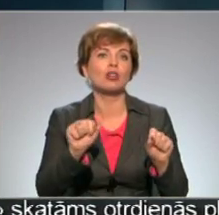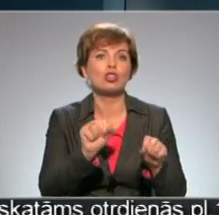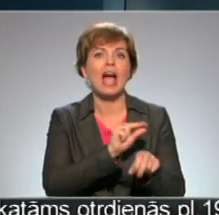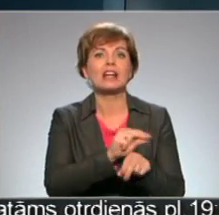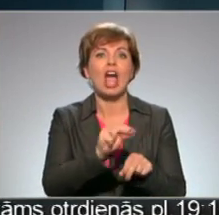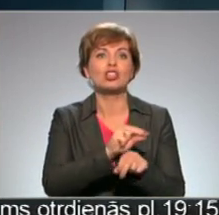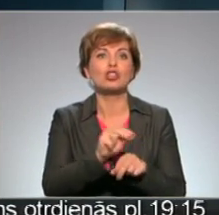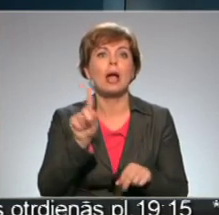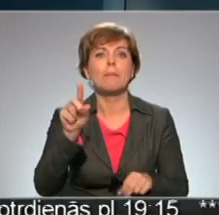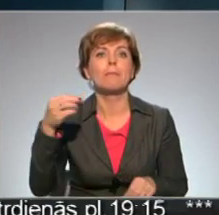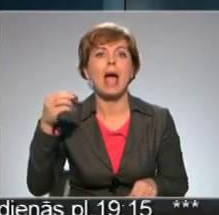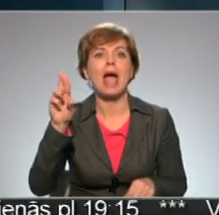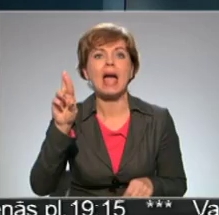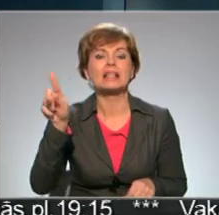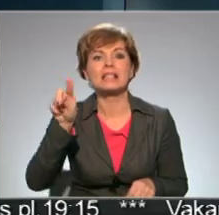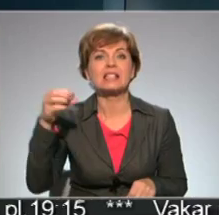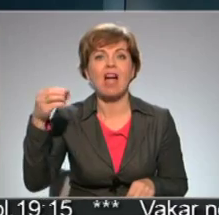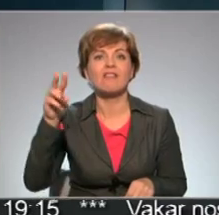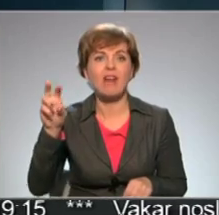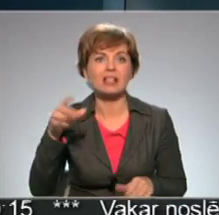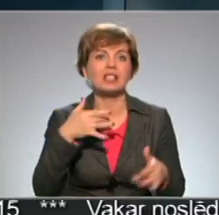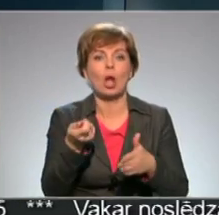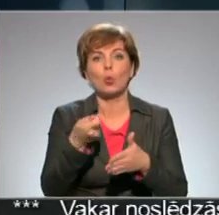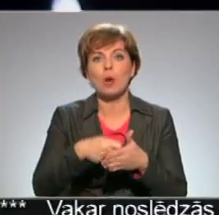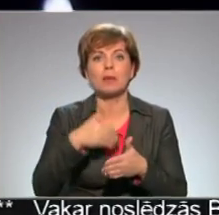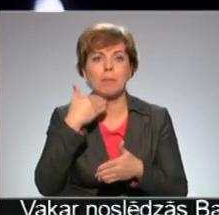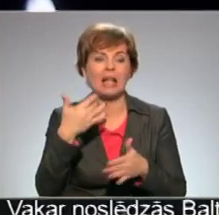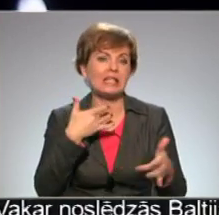teātru festivālu, kas nedēļas nogalē notika Rīgā.